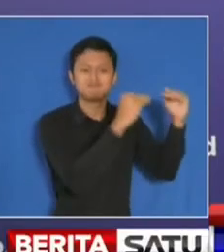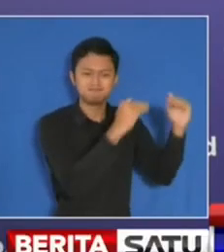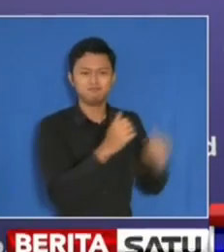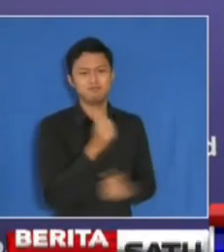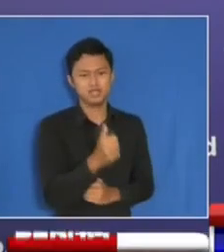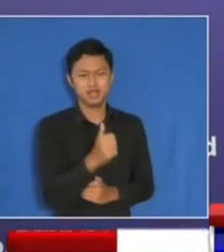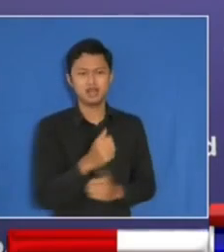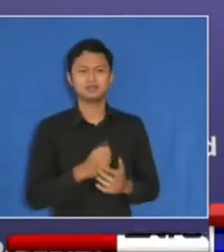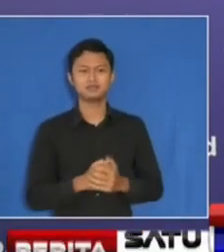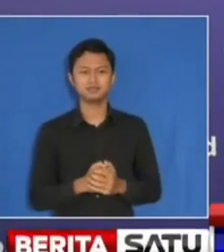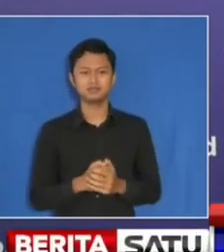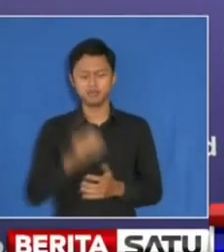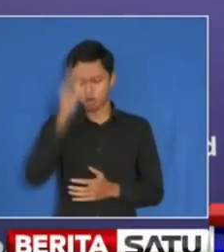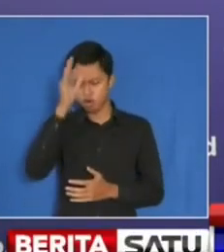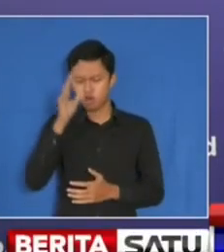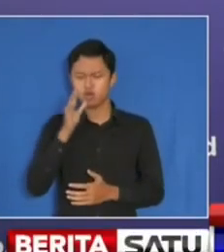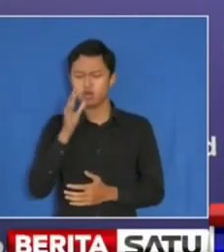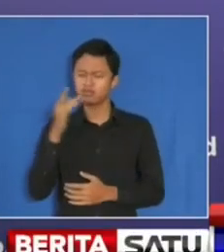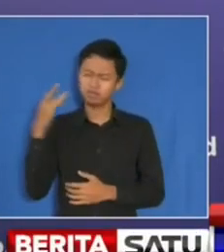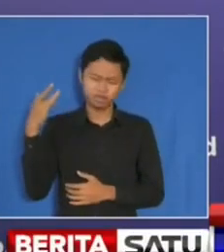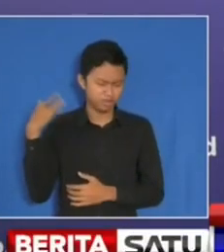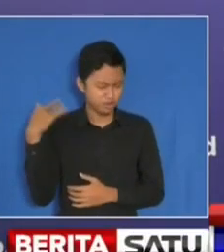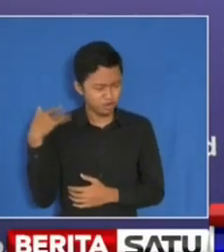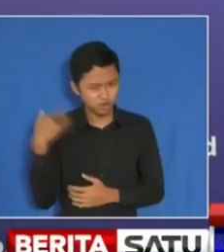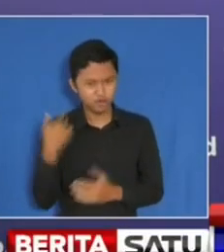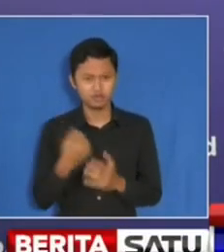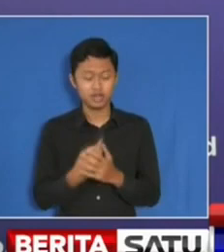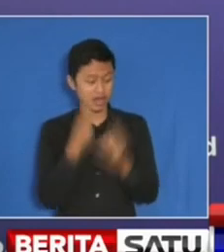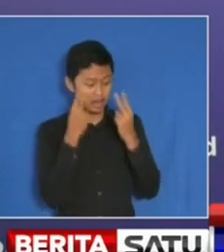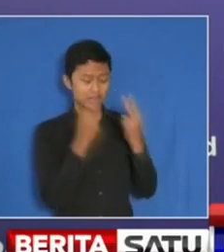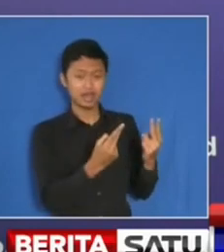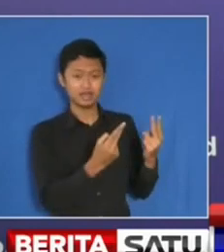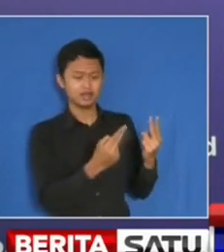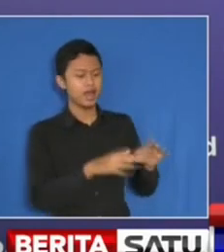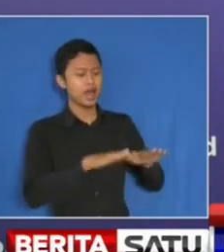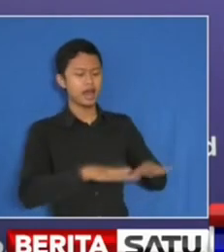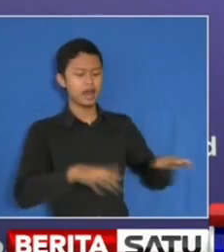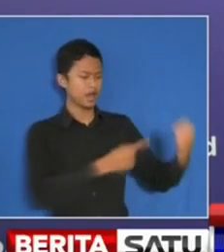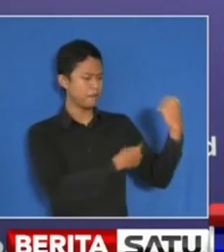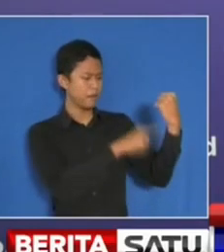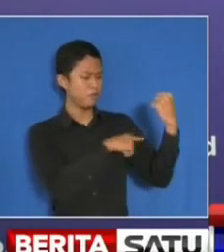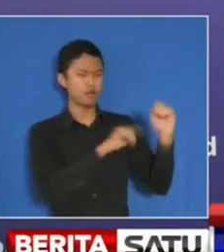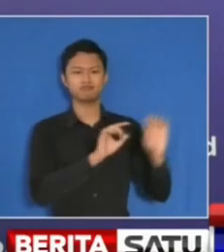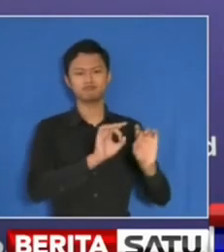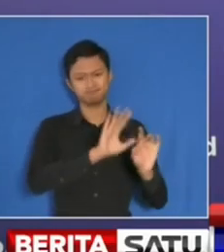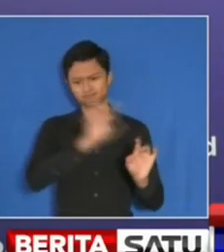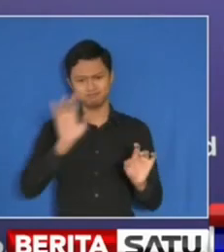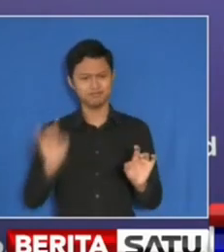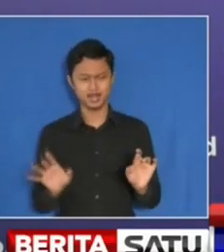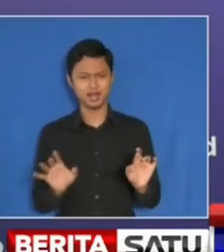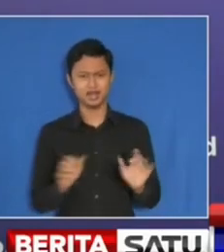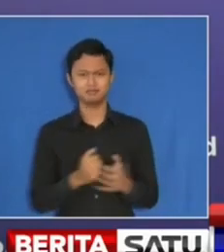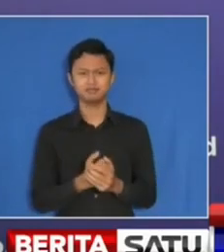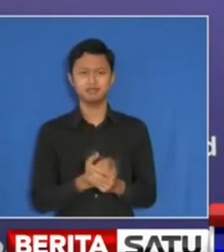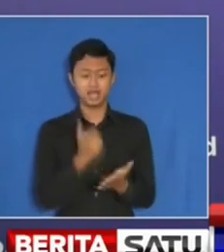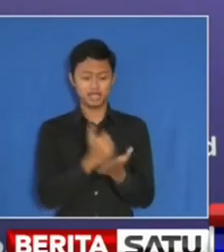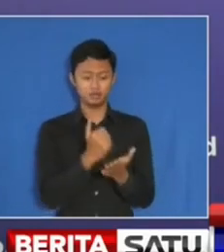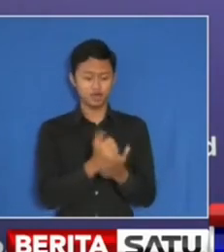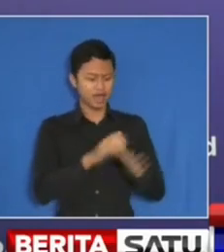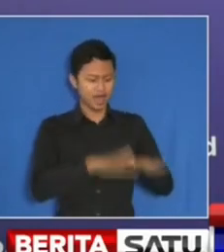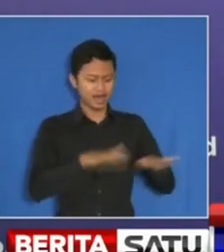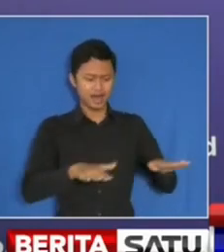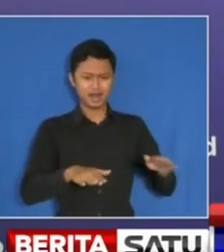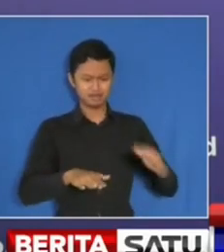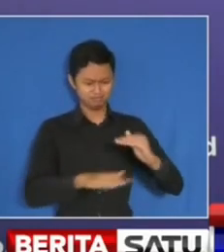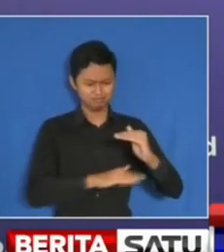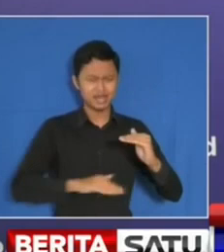wabarakatuh. Orang tua juga mohon memahami potensi putra-putri yang saling berbeda. Pada dasarnya semua